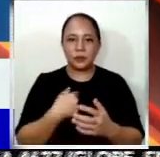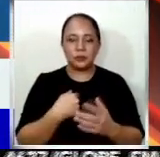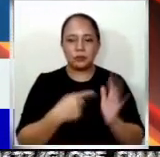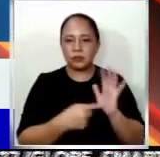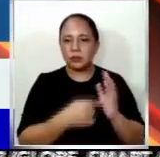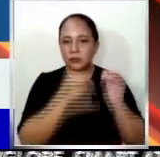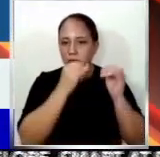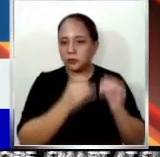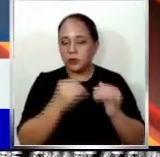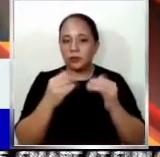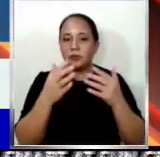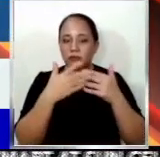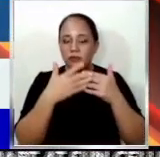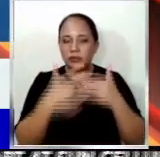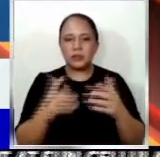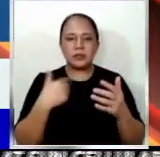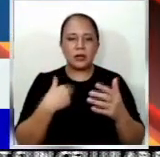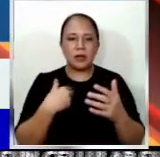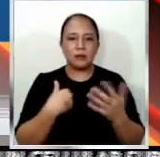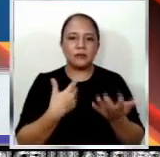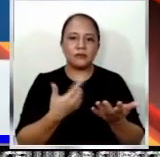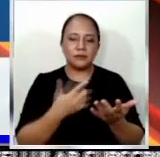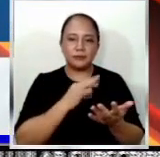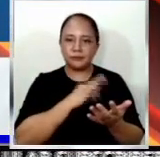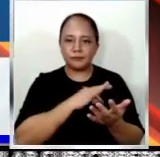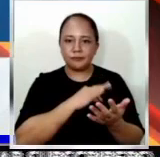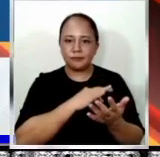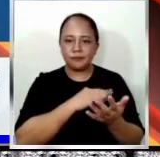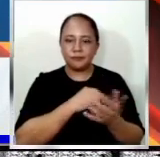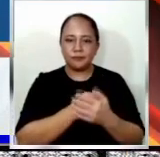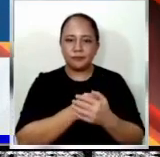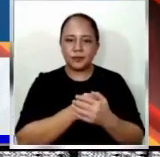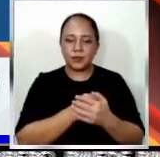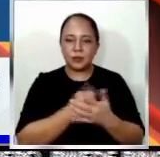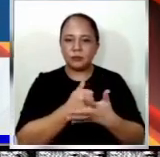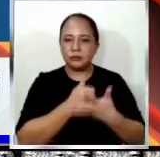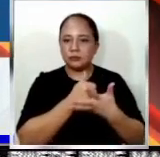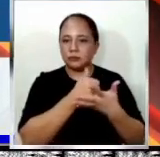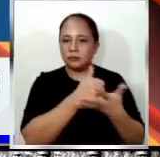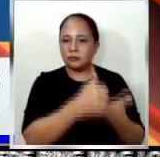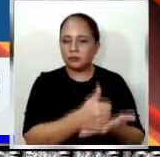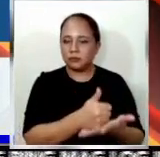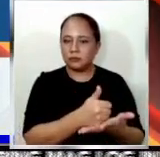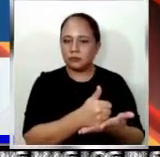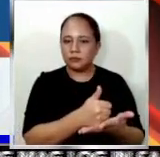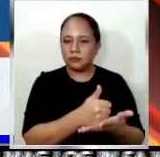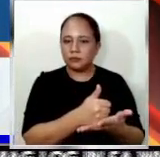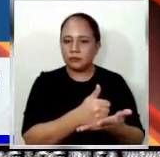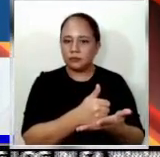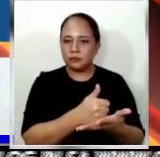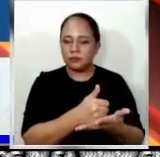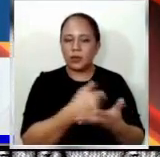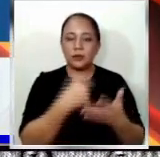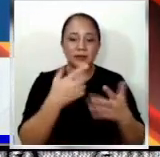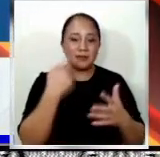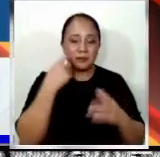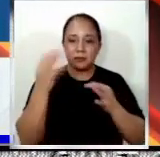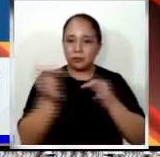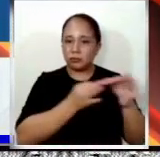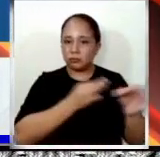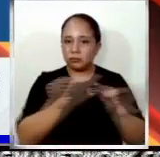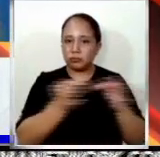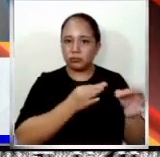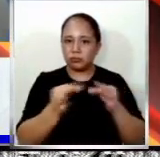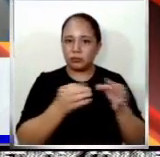already have had the benefit of a primary response is, as has been explained before, like putting two life jackets